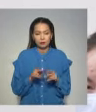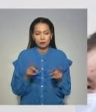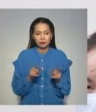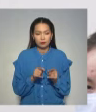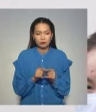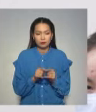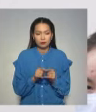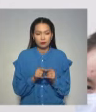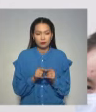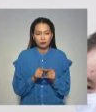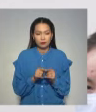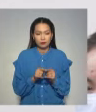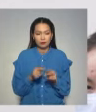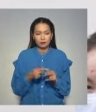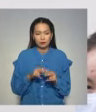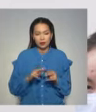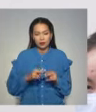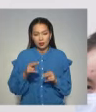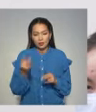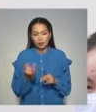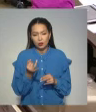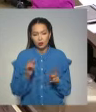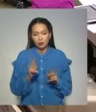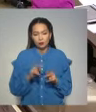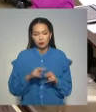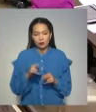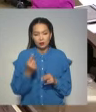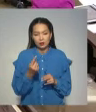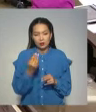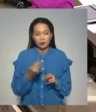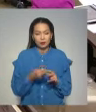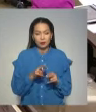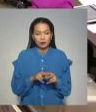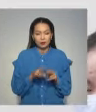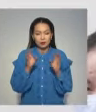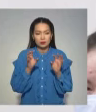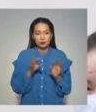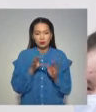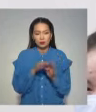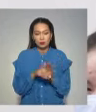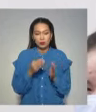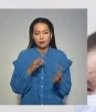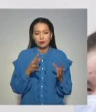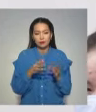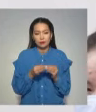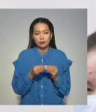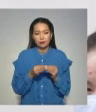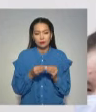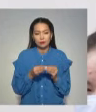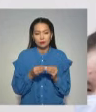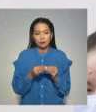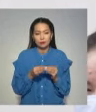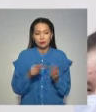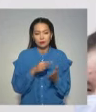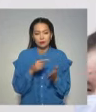многоквартирный жилой комплекс состоит из нескольких подъездов, заинтересованность только у одного подъезда, это если принятие данной поправки, в целом,